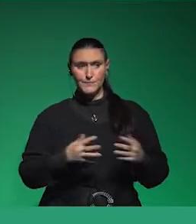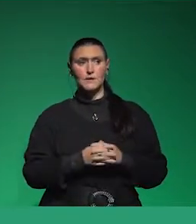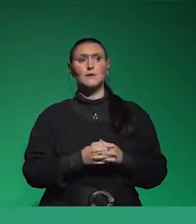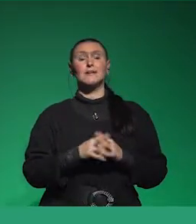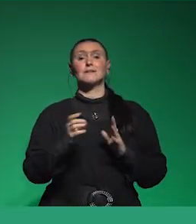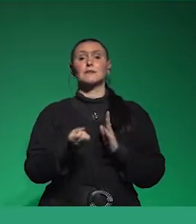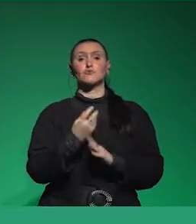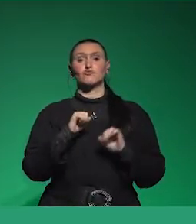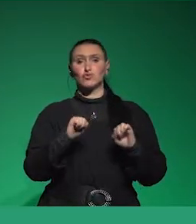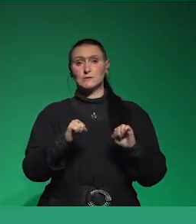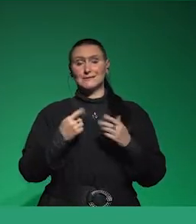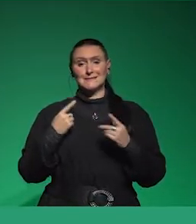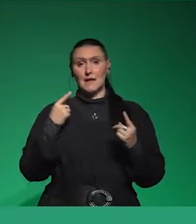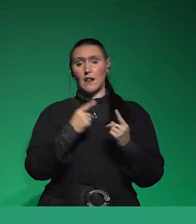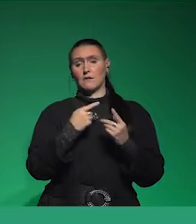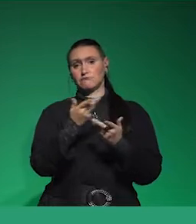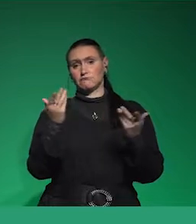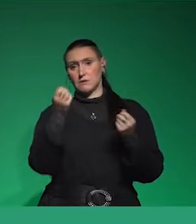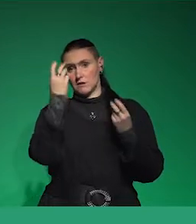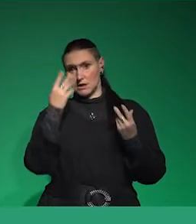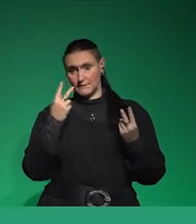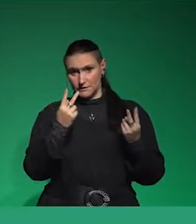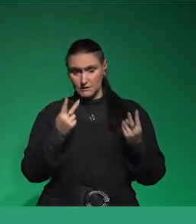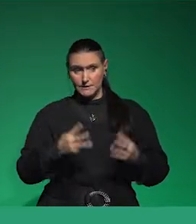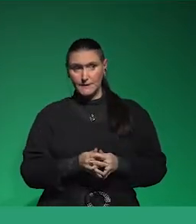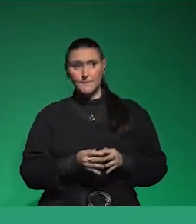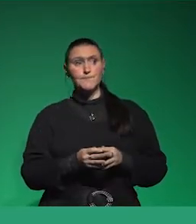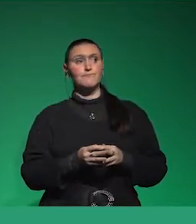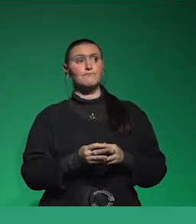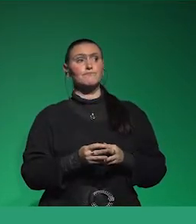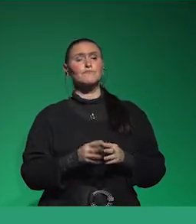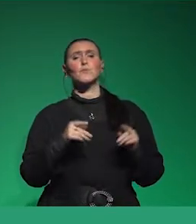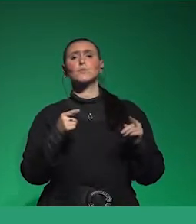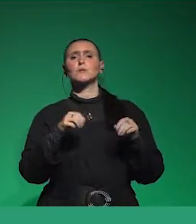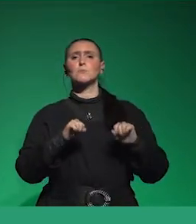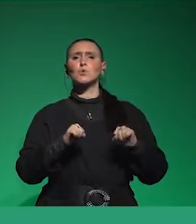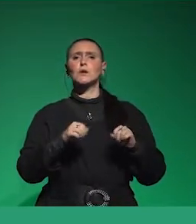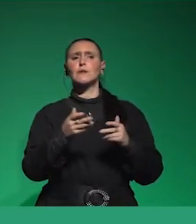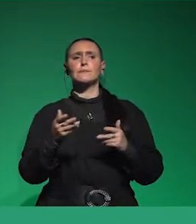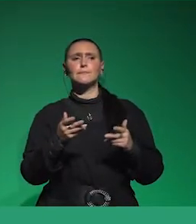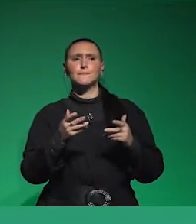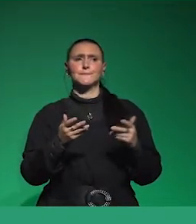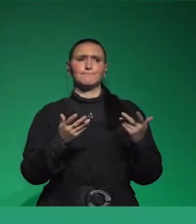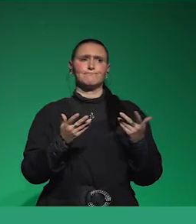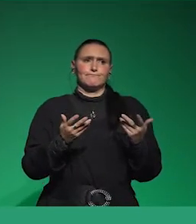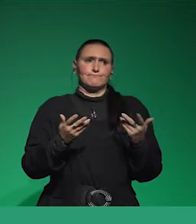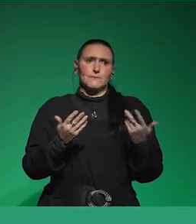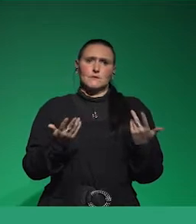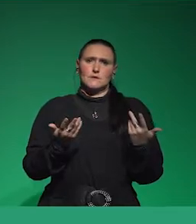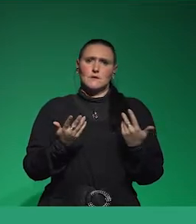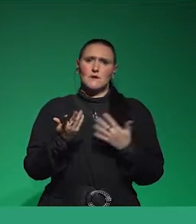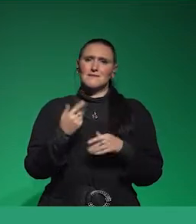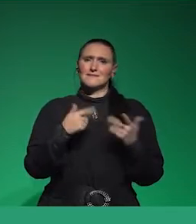Naturschutzziele sind sehr wichtig. Die Möglichkeit, eben auch Freizeitwert zu schaffen,